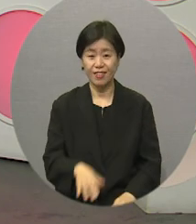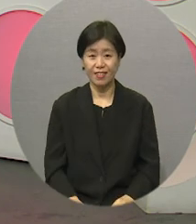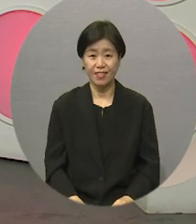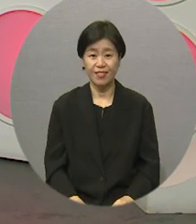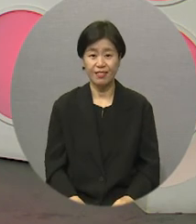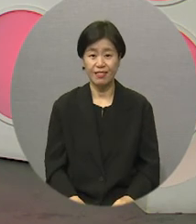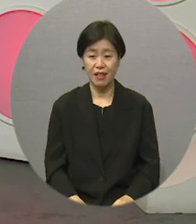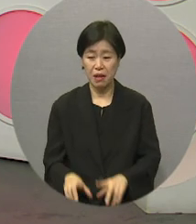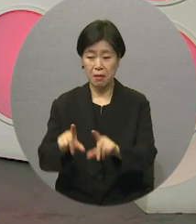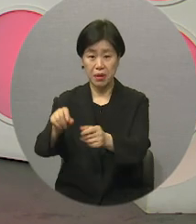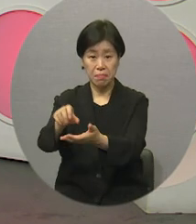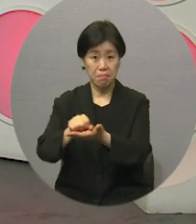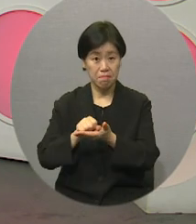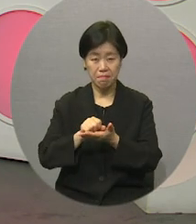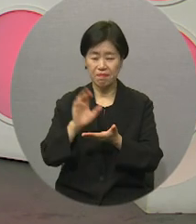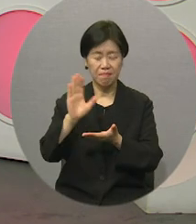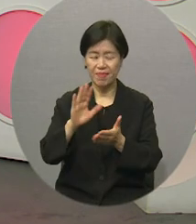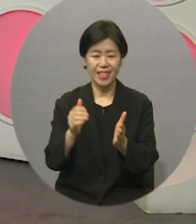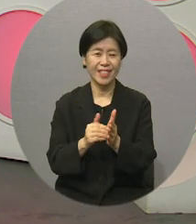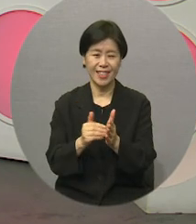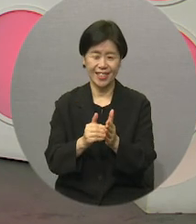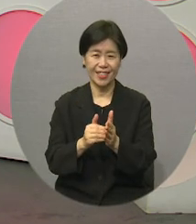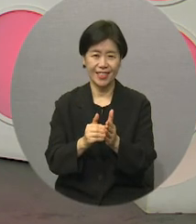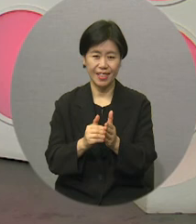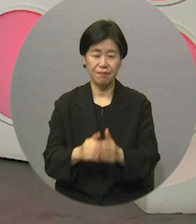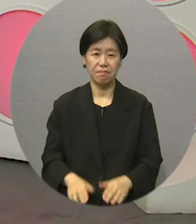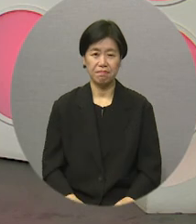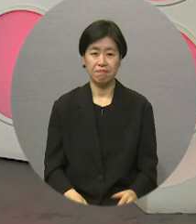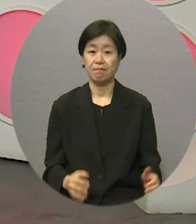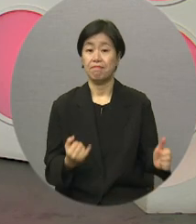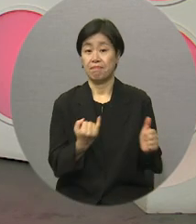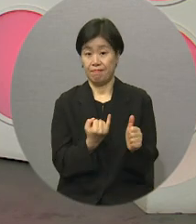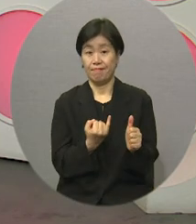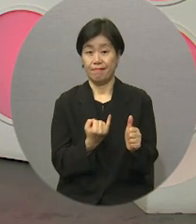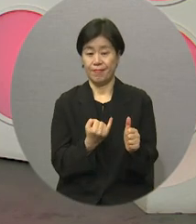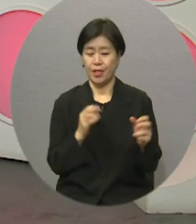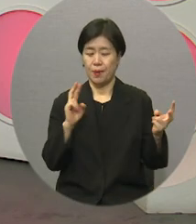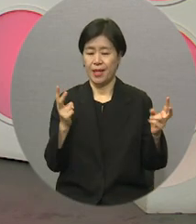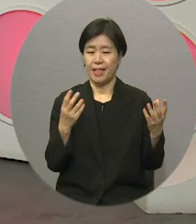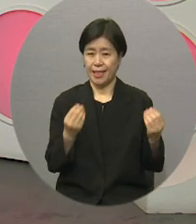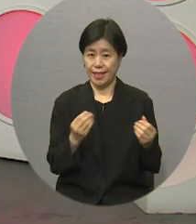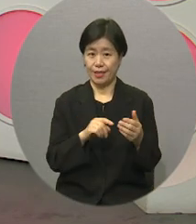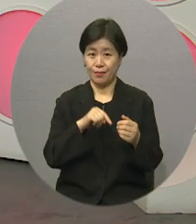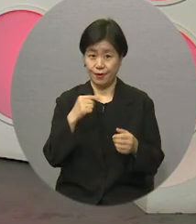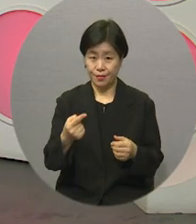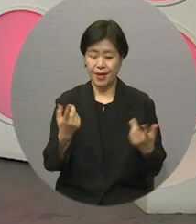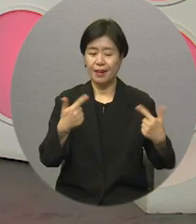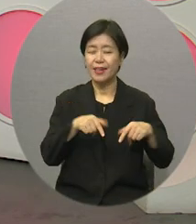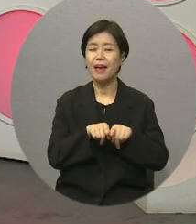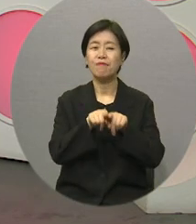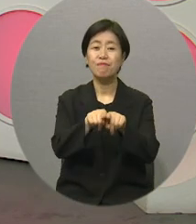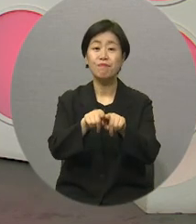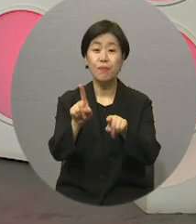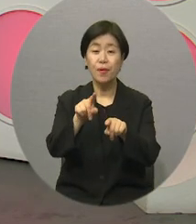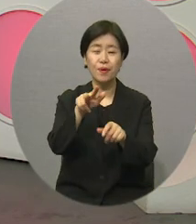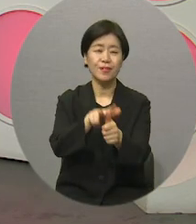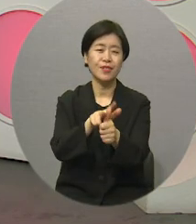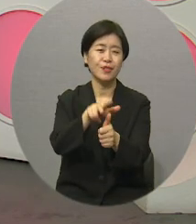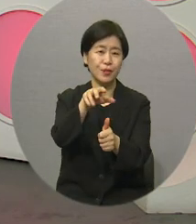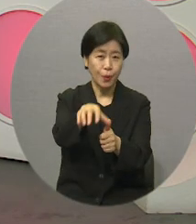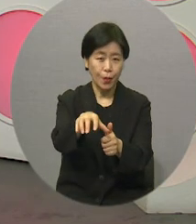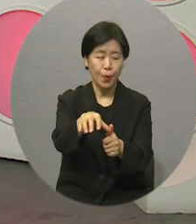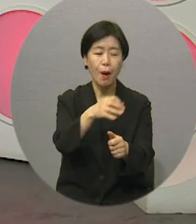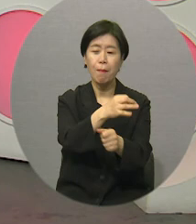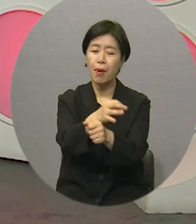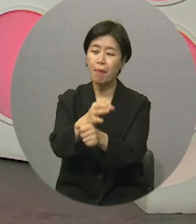끝이 났습니다. 그러다 퇴근 후 남편과 장을 보며 또 다른 행복을 느끼며 요리 실력도 조금씩